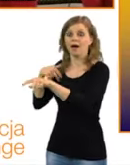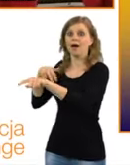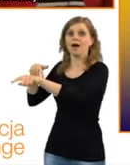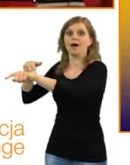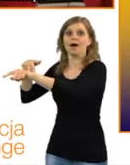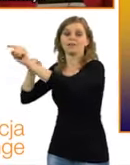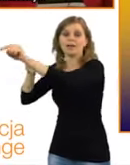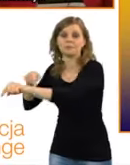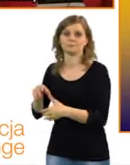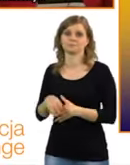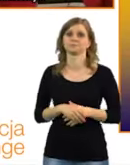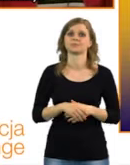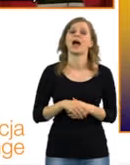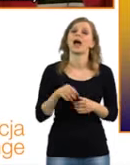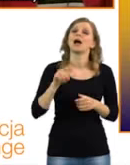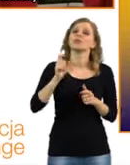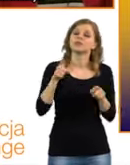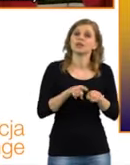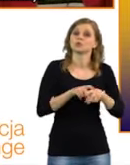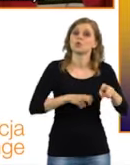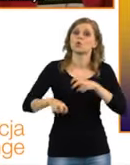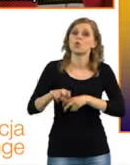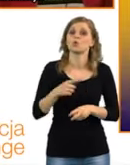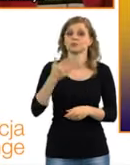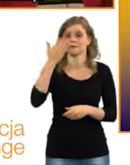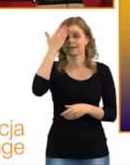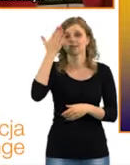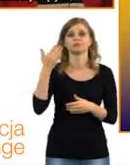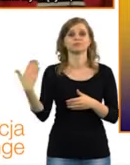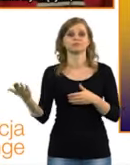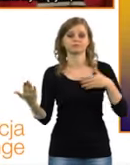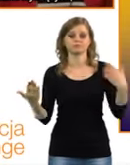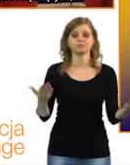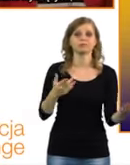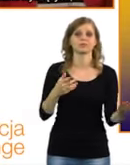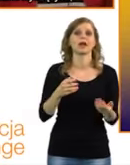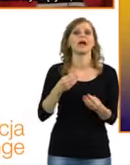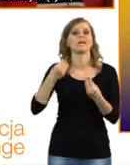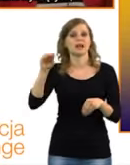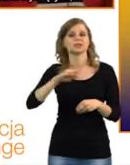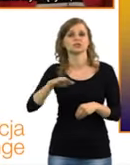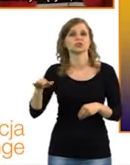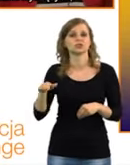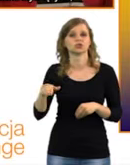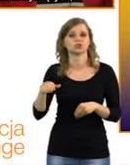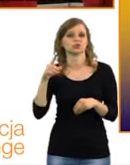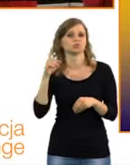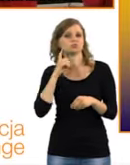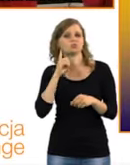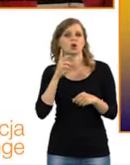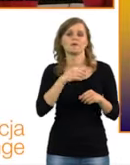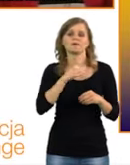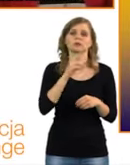kierunku. Jednym z elementów motoryki też jest lateralizacja. Częściej u dzieci niż u